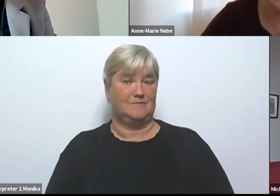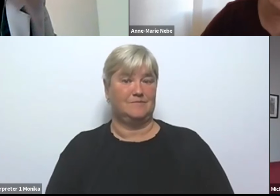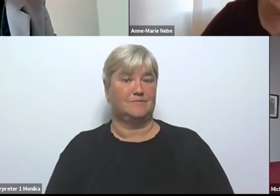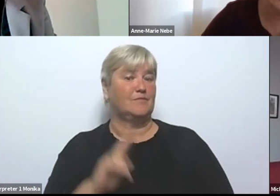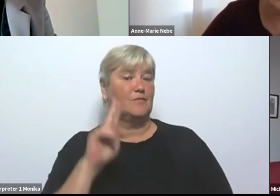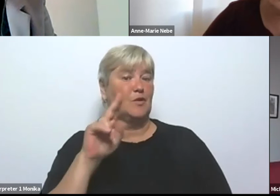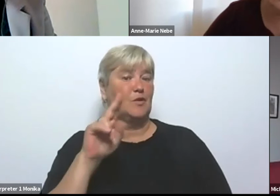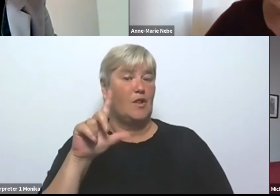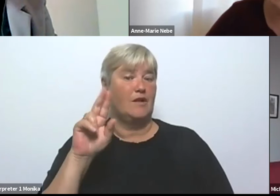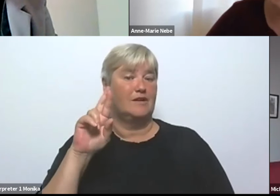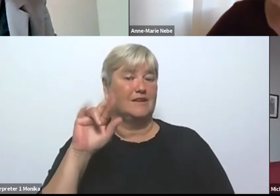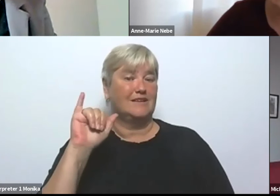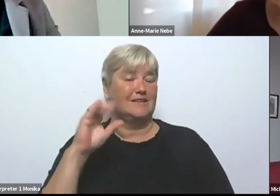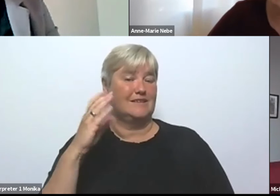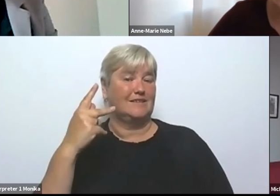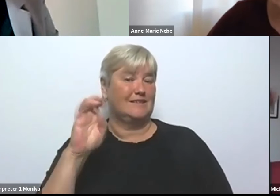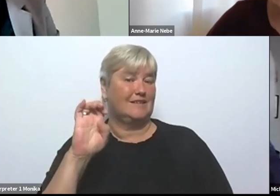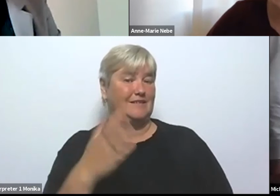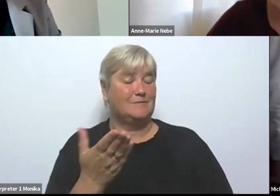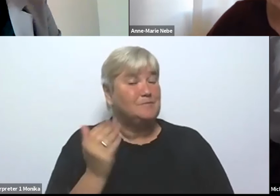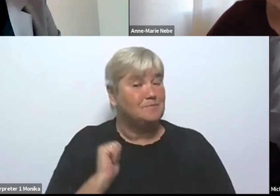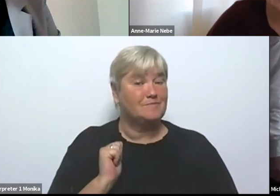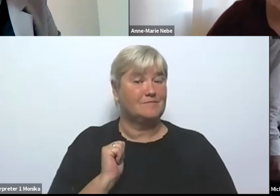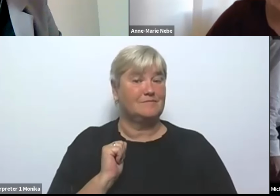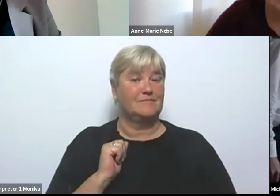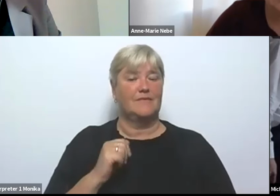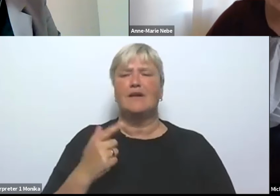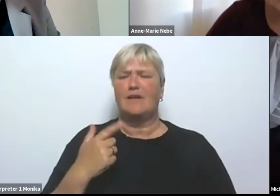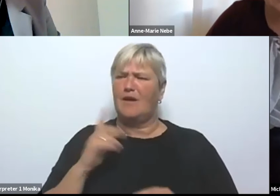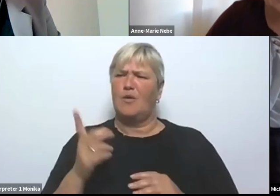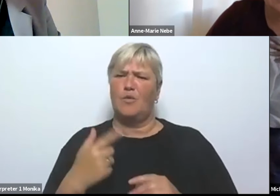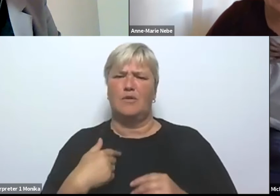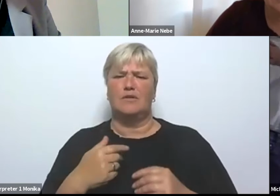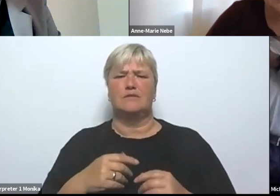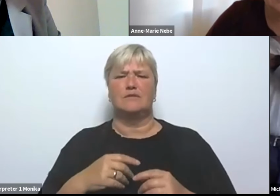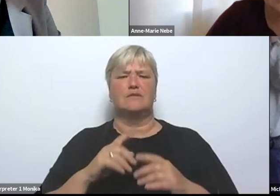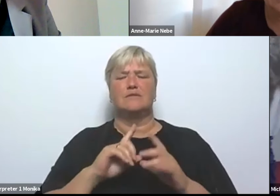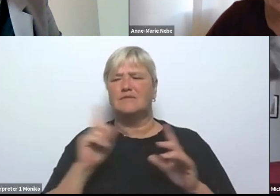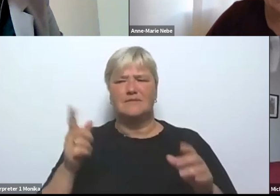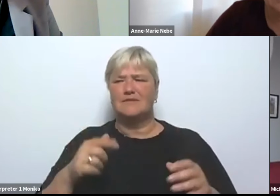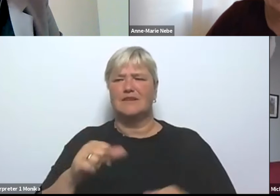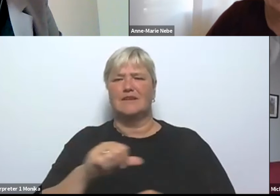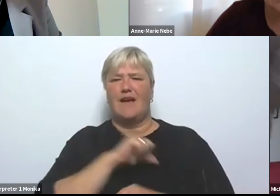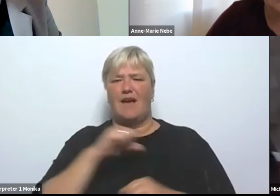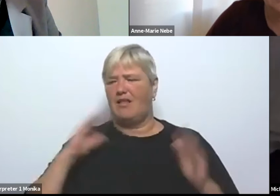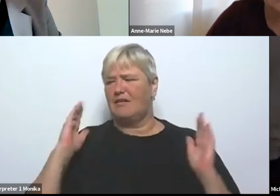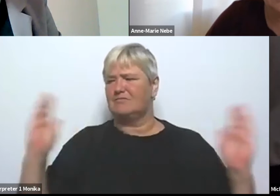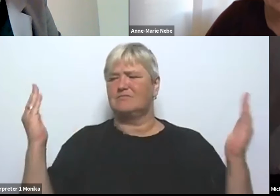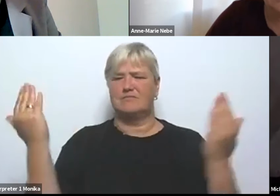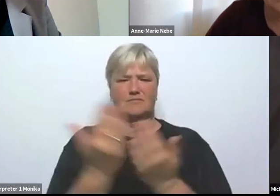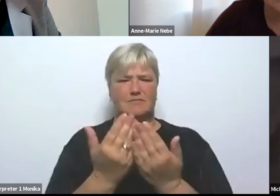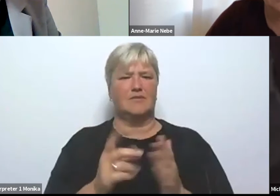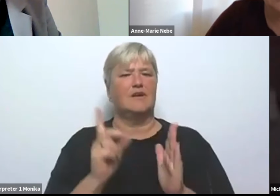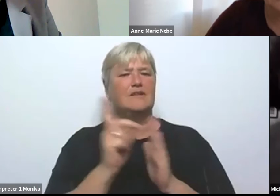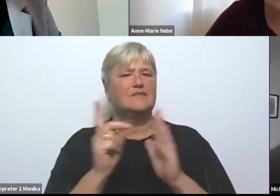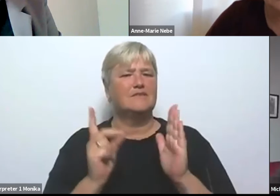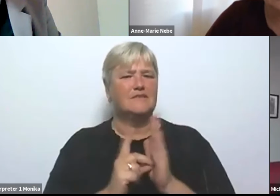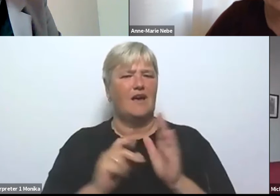Ulrike, aus deiner Sicht. Ich würde es auch ergänzen, also raus aus der Nische und ich habe vorhin schon gesagt, der Datenschutz